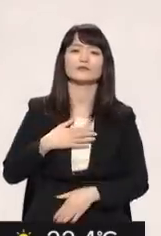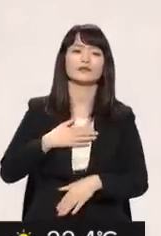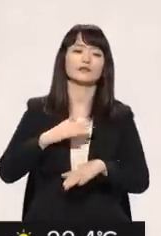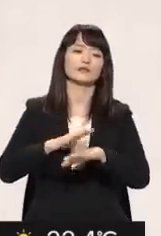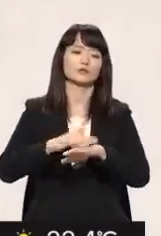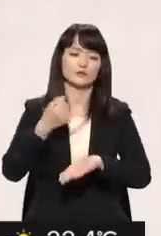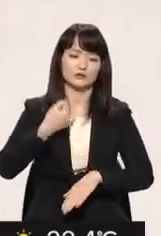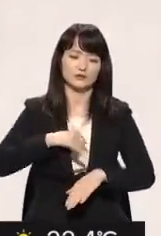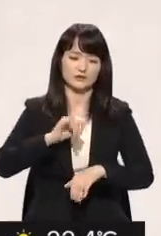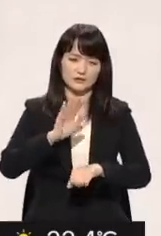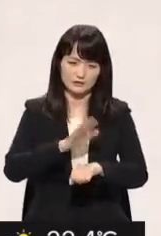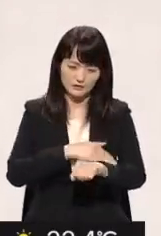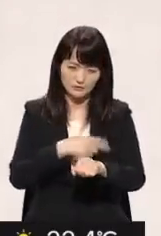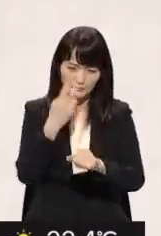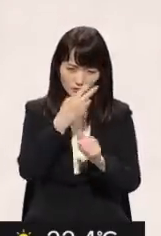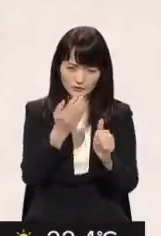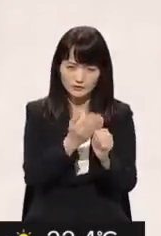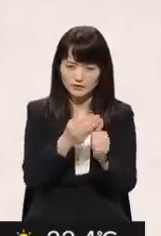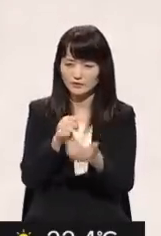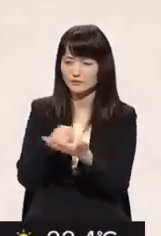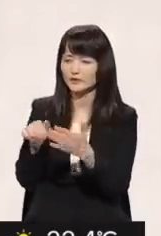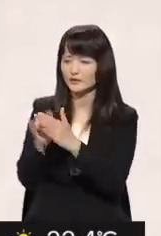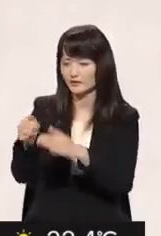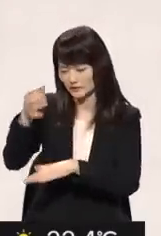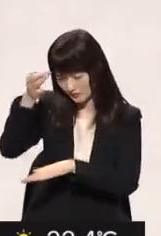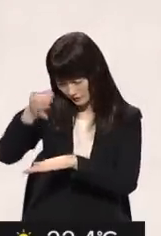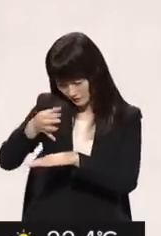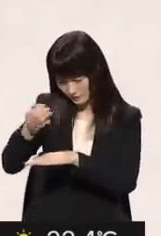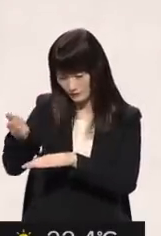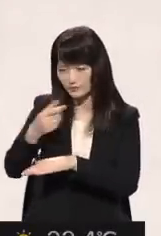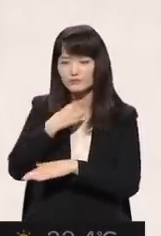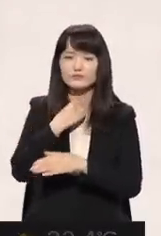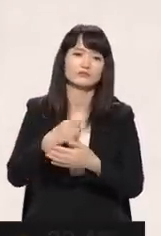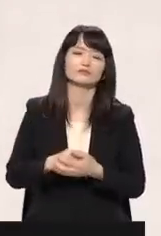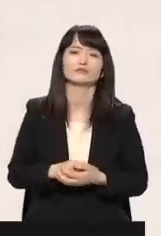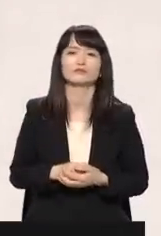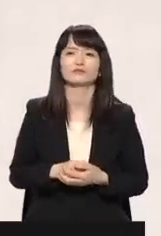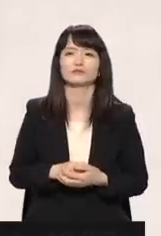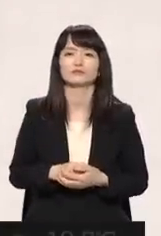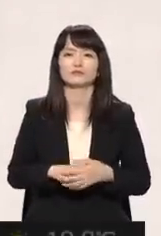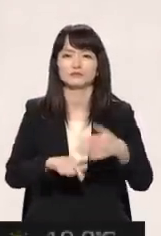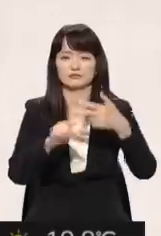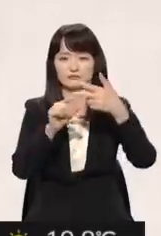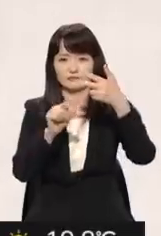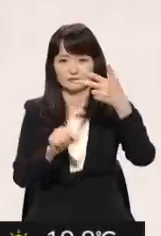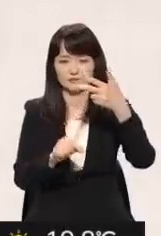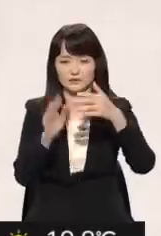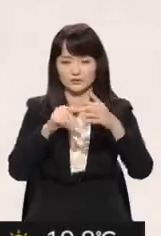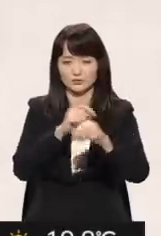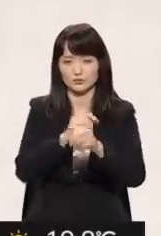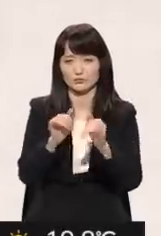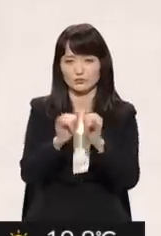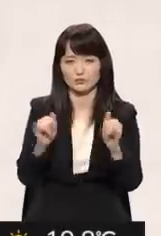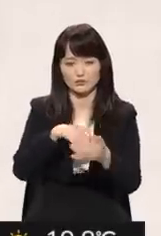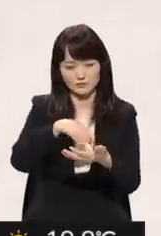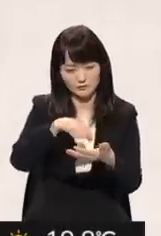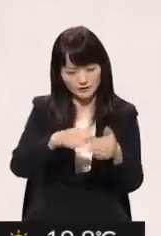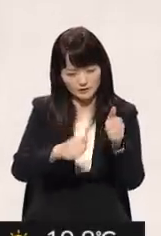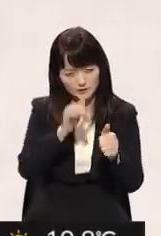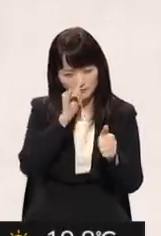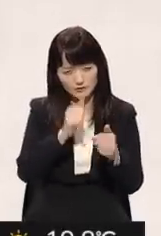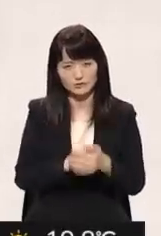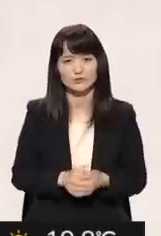죄로 유족들에게 100배 사죄하고 싶다 이렇게 전했다고 하고요. 그러면서 다음 달에 공무원 필기 시험이 있어서 독서실, 도서관 이런 데